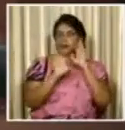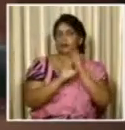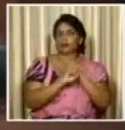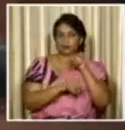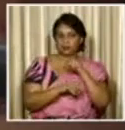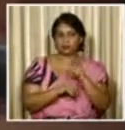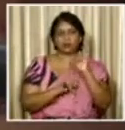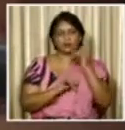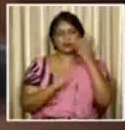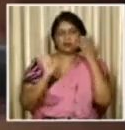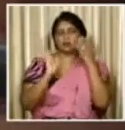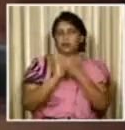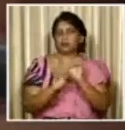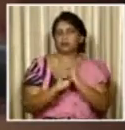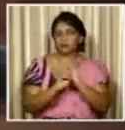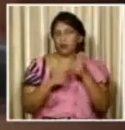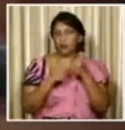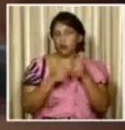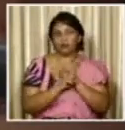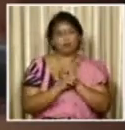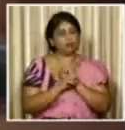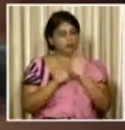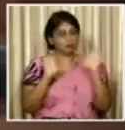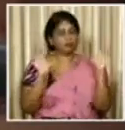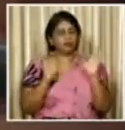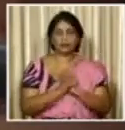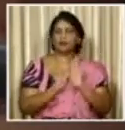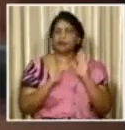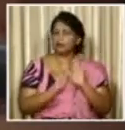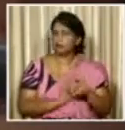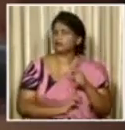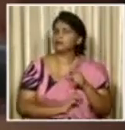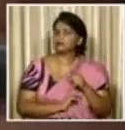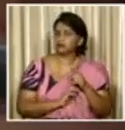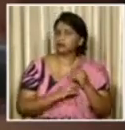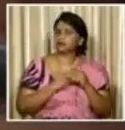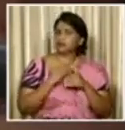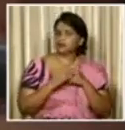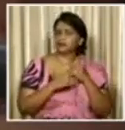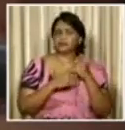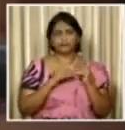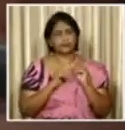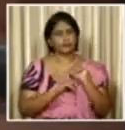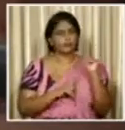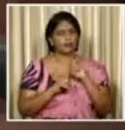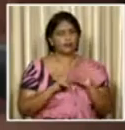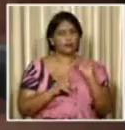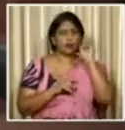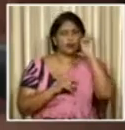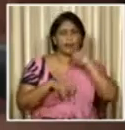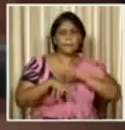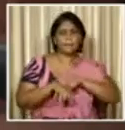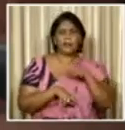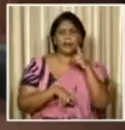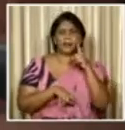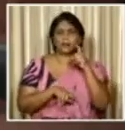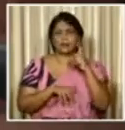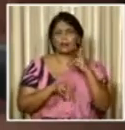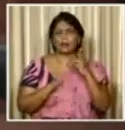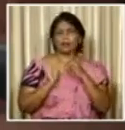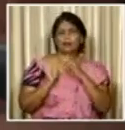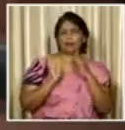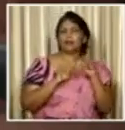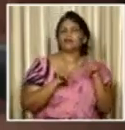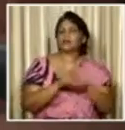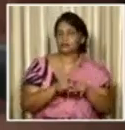teme samar karun madhya walte tamat hundi ya itu ikine ke, namu tek ayah api parlimen itu terude payeka hamar dekawa kita tetek dapat tena